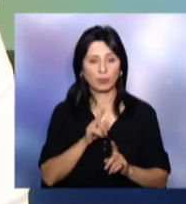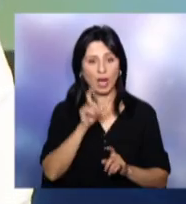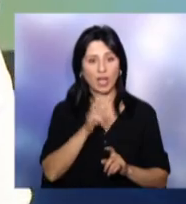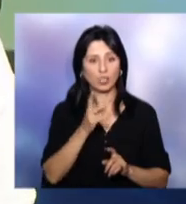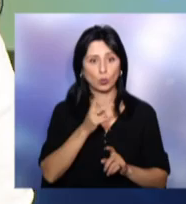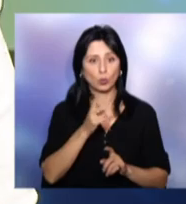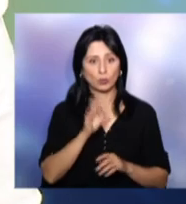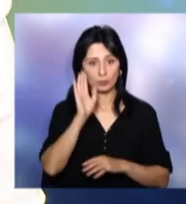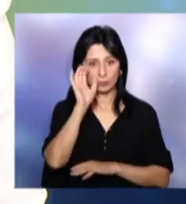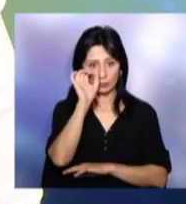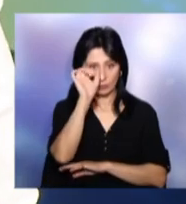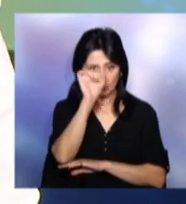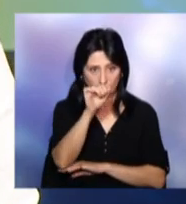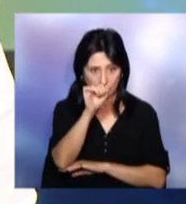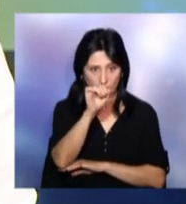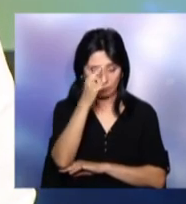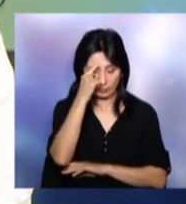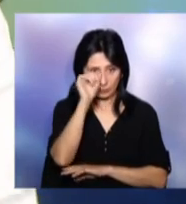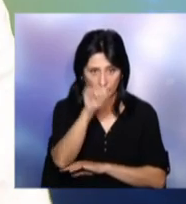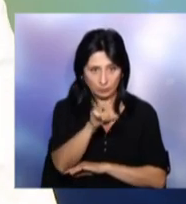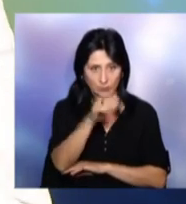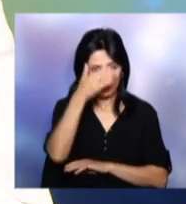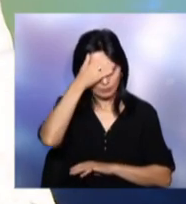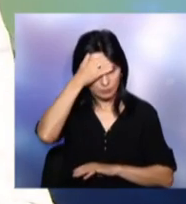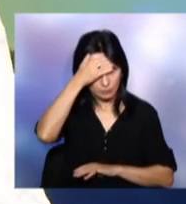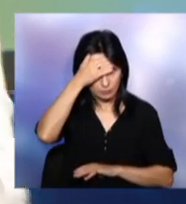ადამიანი უნდა წამოვწიოთ ცოტა წინ, ანუ თავი დავუჭიროთ და